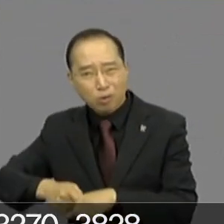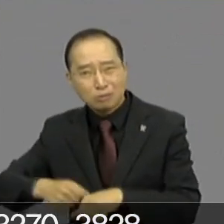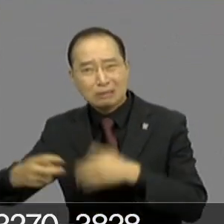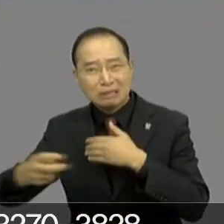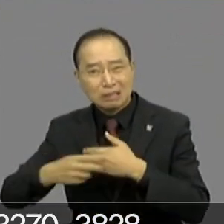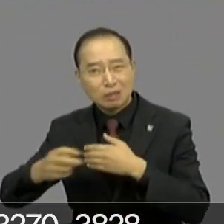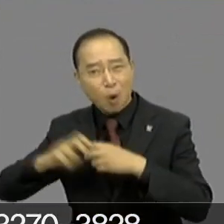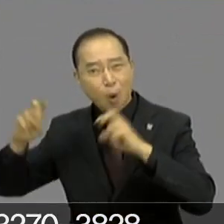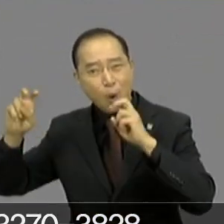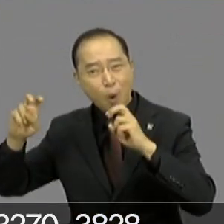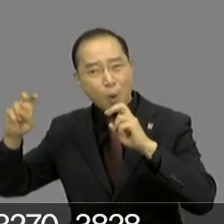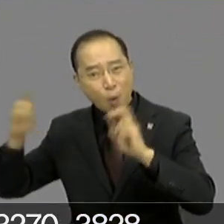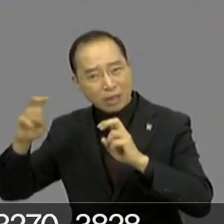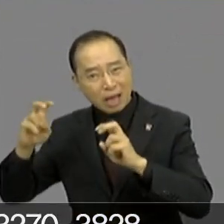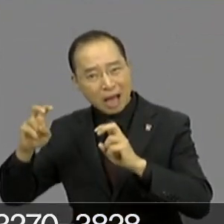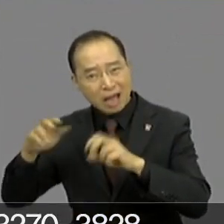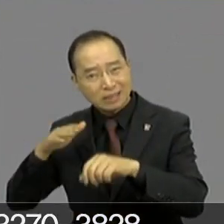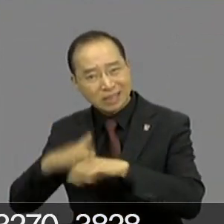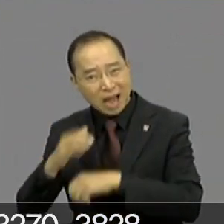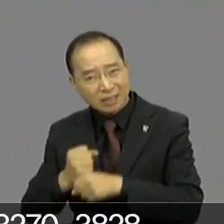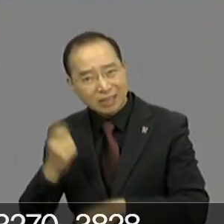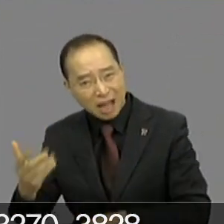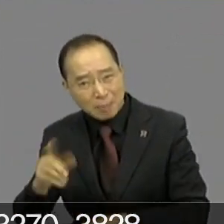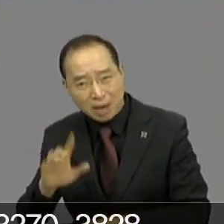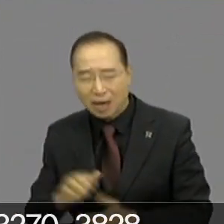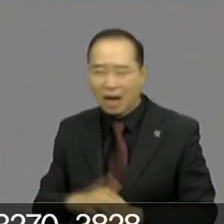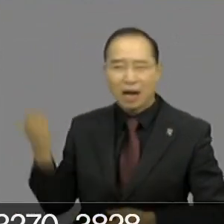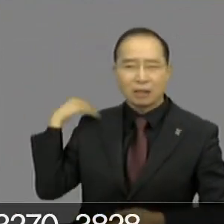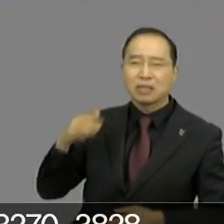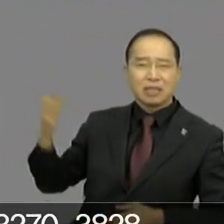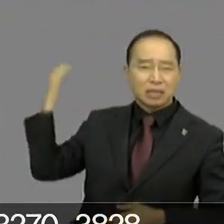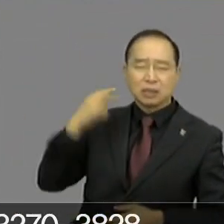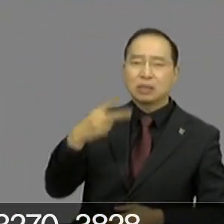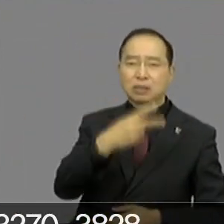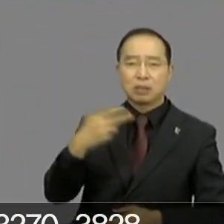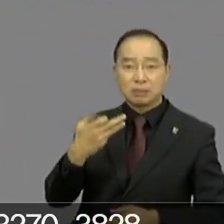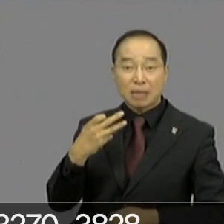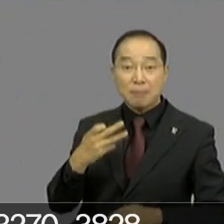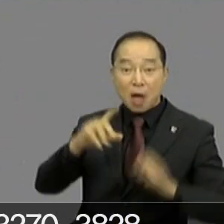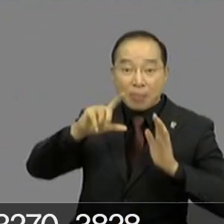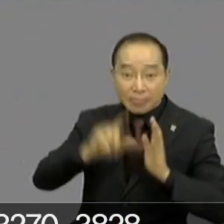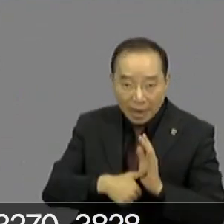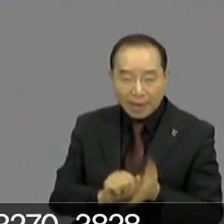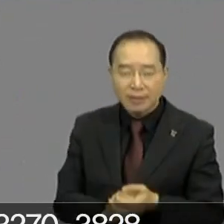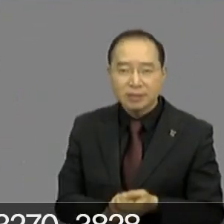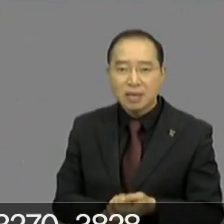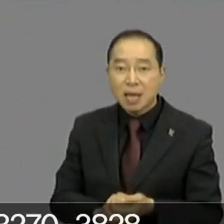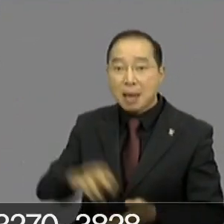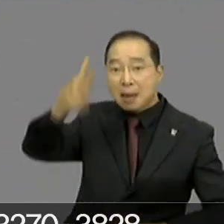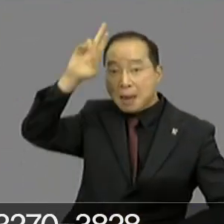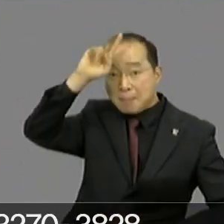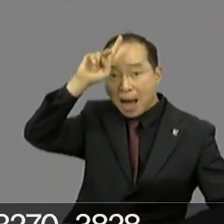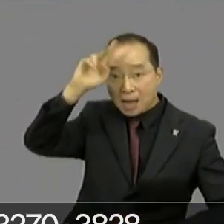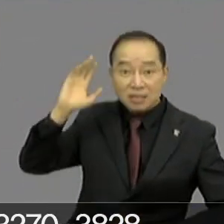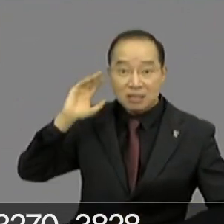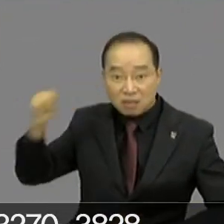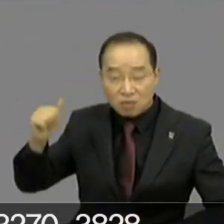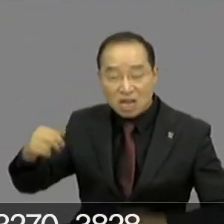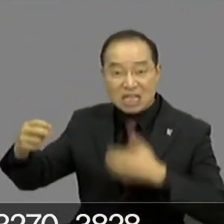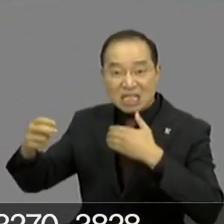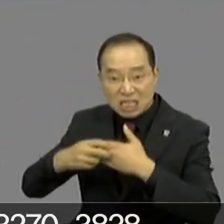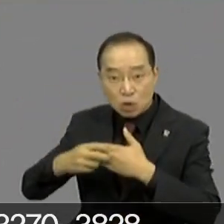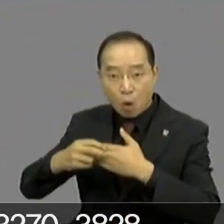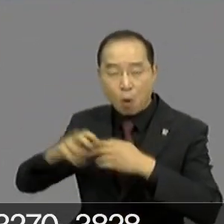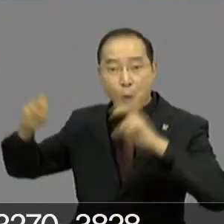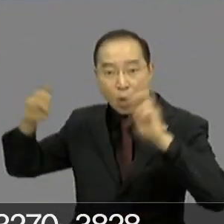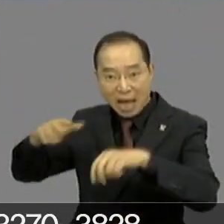데 제가 2014년에 원내대표 할 때 이 박근혜 정부의 의료 민영화를 막아낸 사람입니다 그러니까 자꾸 무승 제